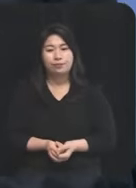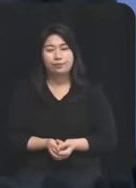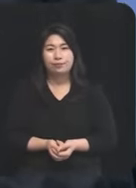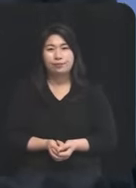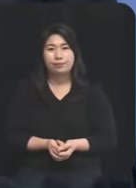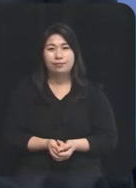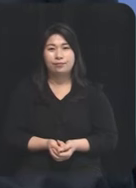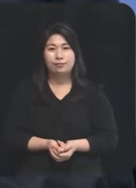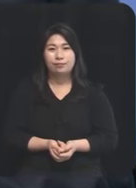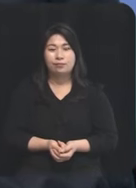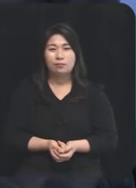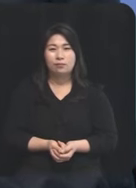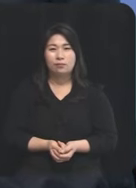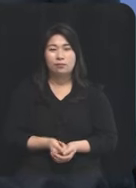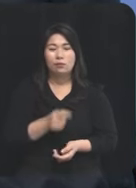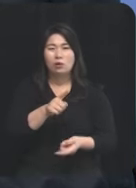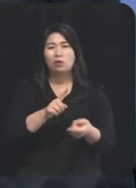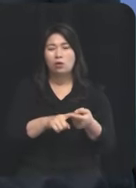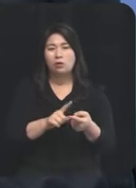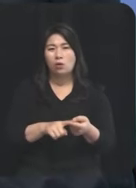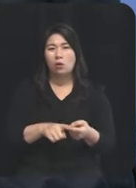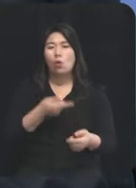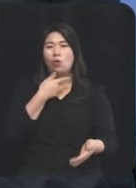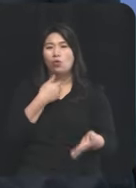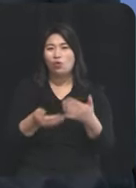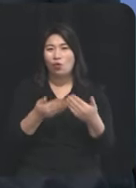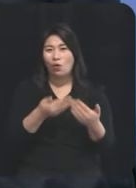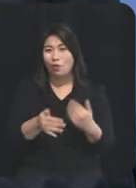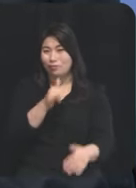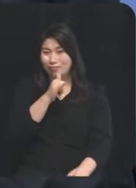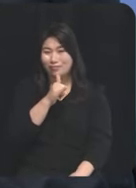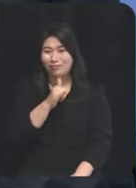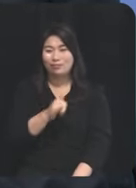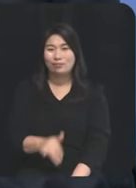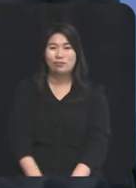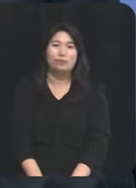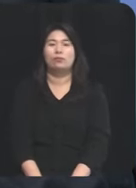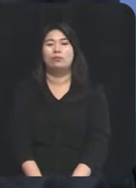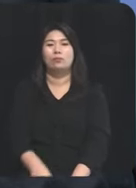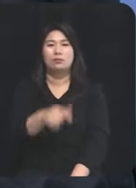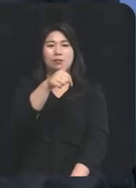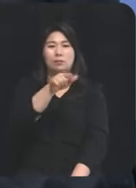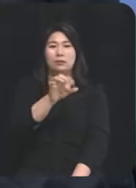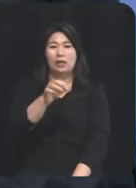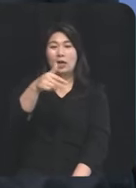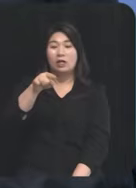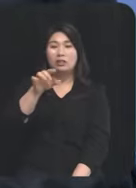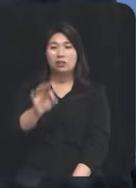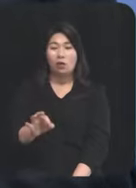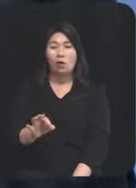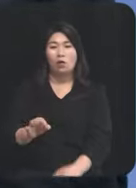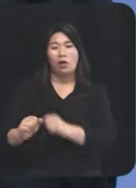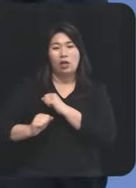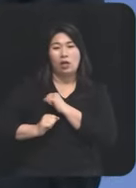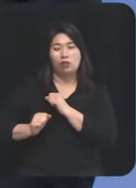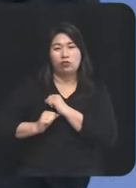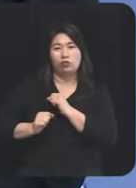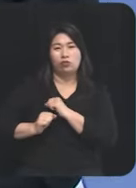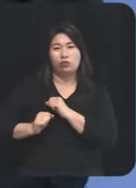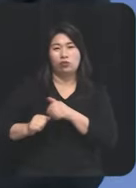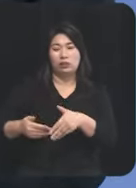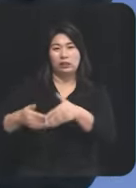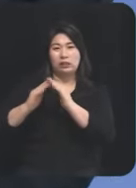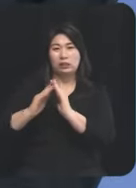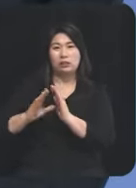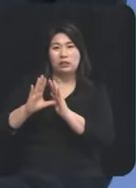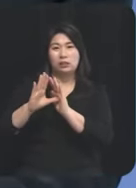부분에 대해서도 저희가 한번 경험해 보지 않았습니까? 바로 이제 강정 해군마을 기지 관련된 일이었을